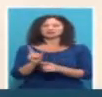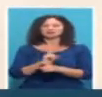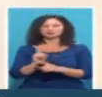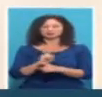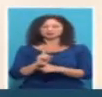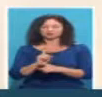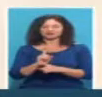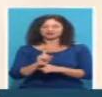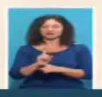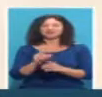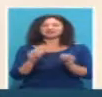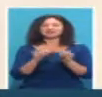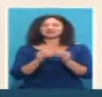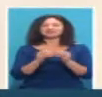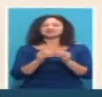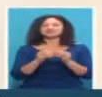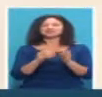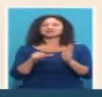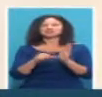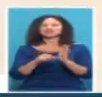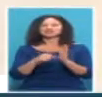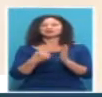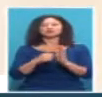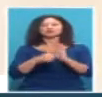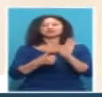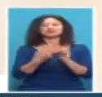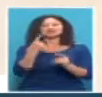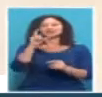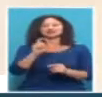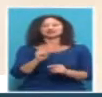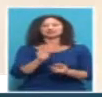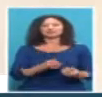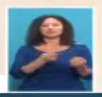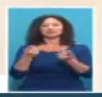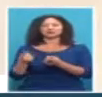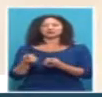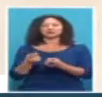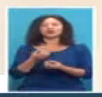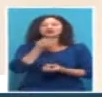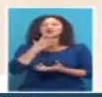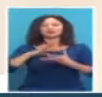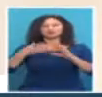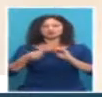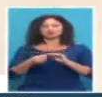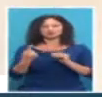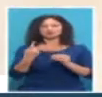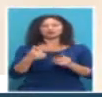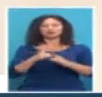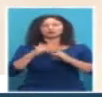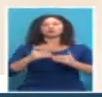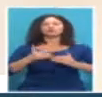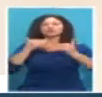приготовление пищи с 10,6 до 16,6 кубов на одного человека, приведет к следующим положительным результатам. Первое.